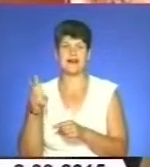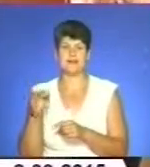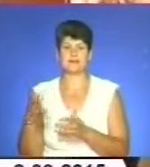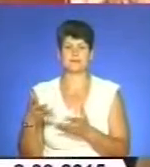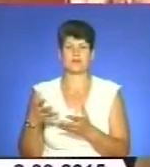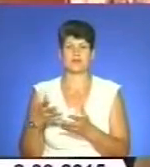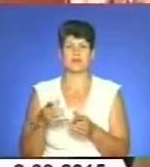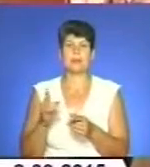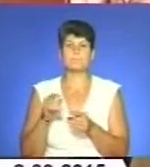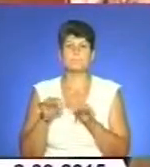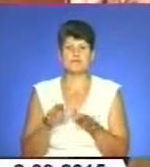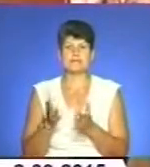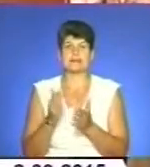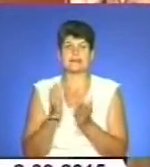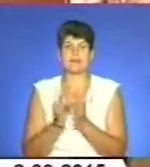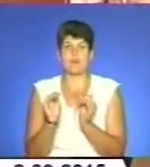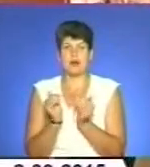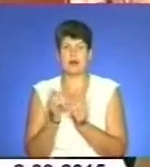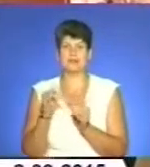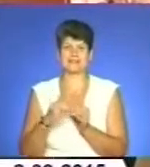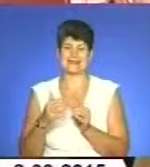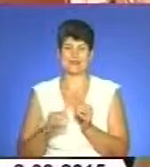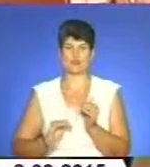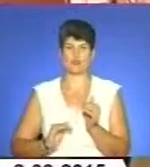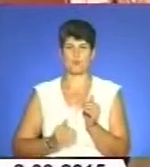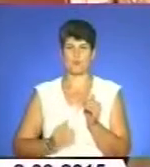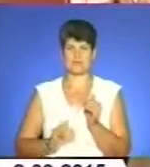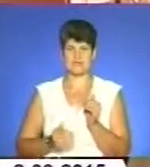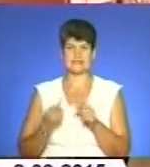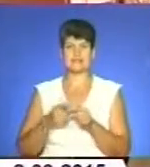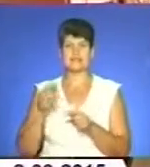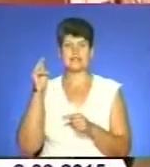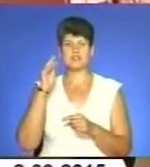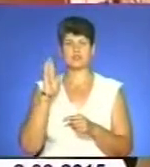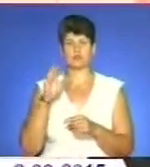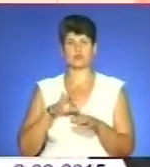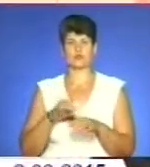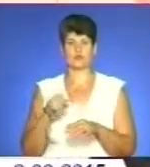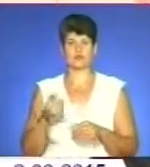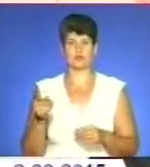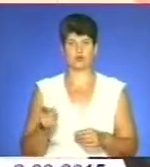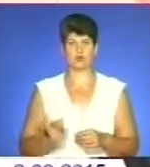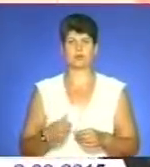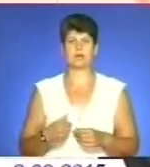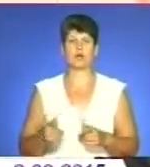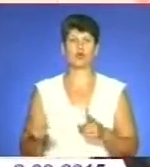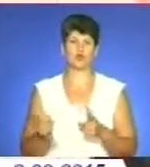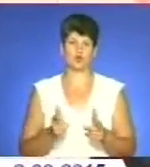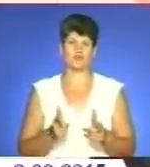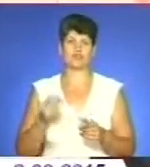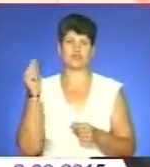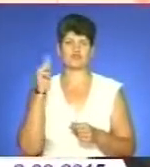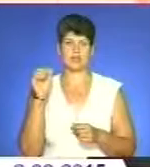процеси, які відбуваються в малому середньому бізнесі. Це буде практичне навчання, яке проводиться буде тут, в Тернопілі. Ми готові